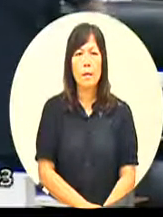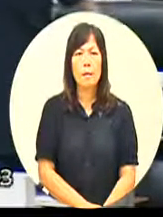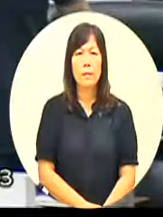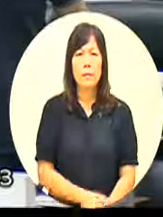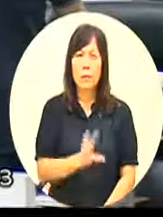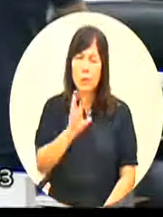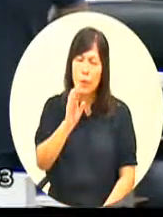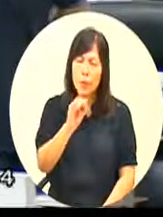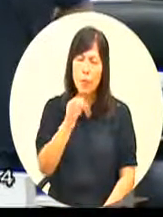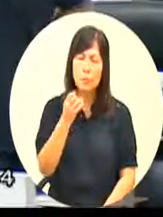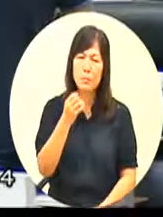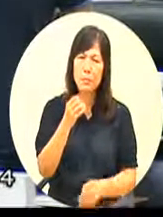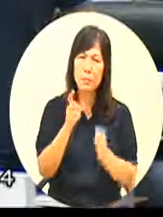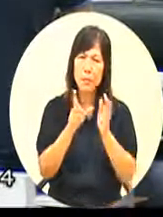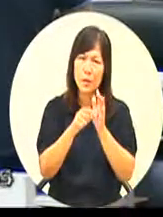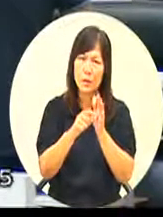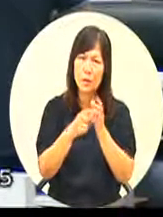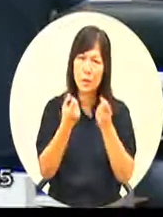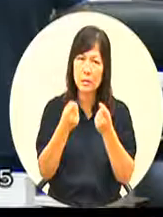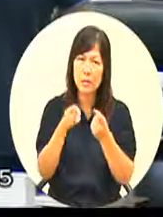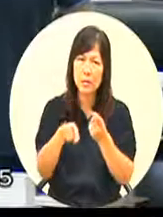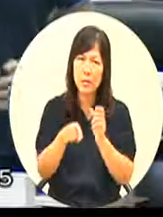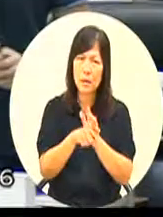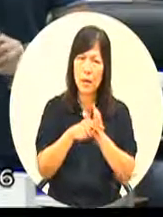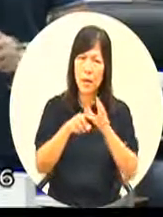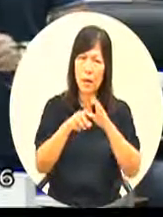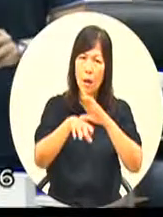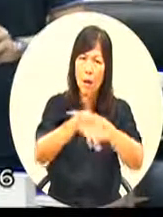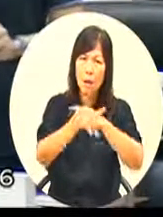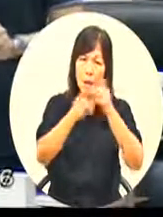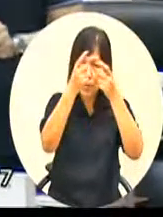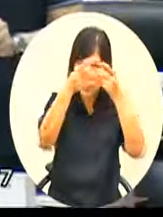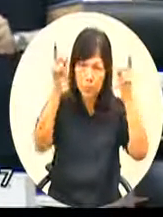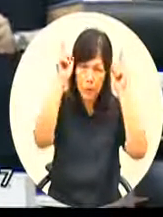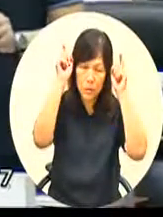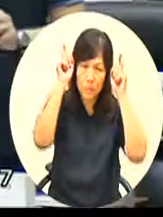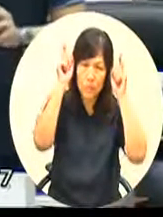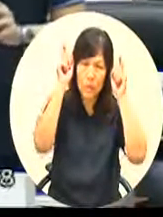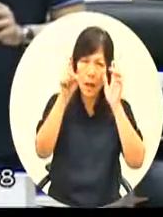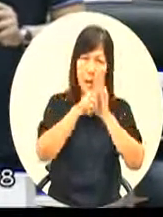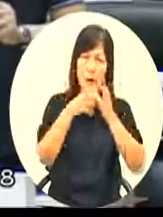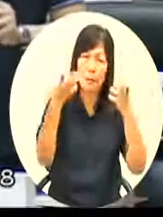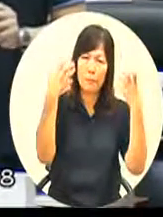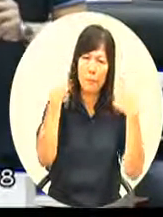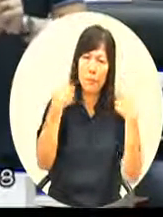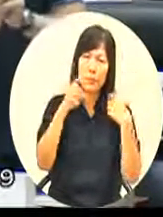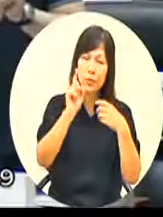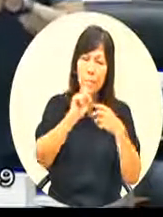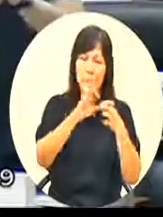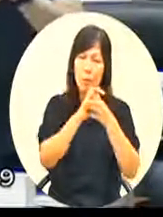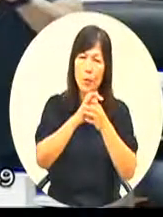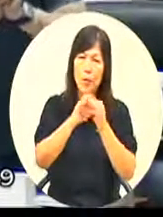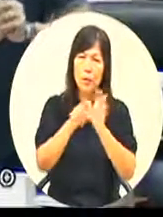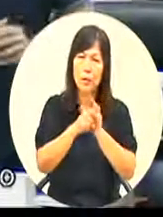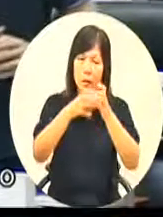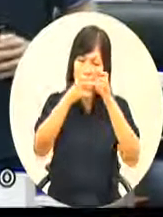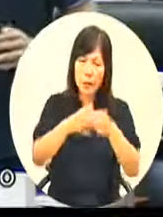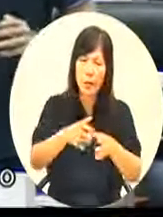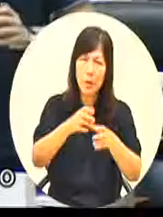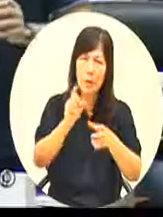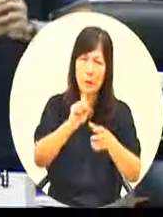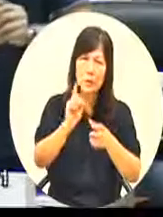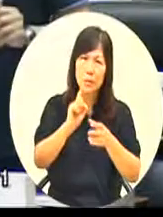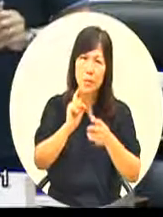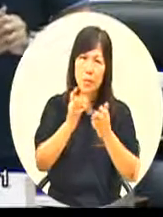有没有机会在这一方面我们空中大学可以做扮演相关的角色开类似的这